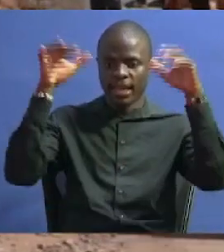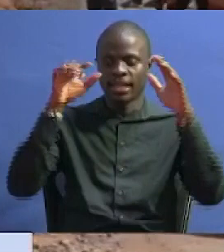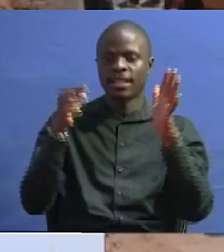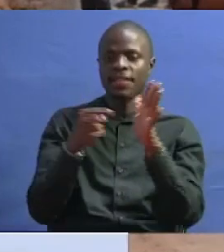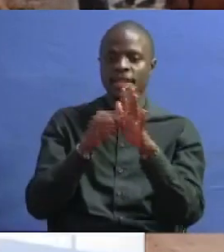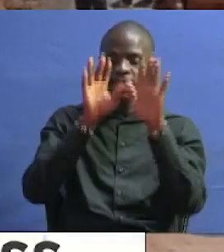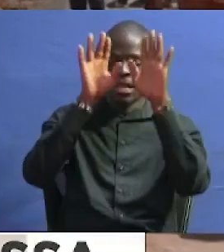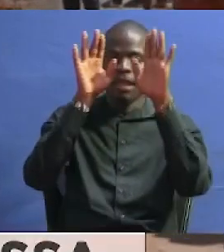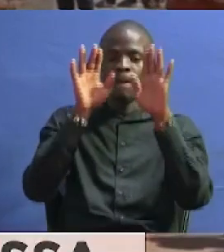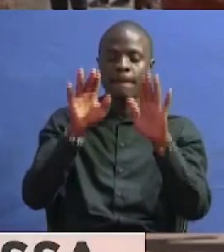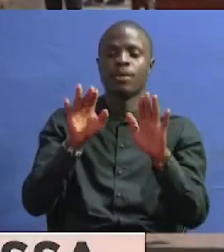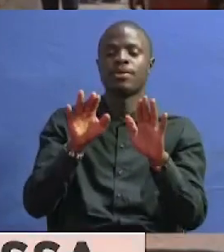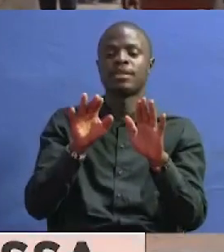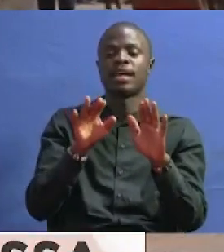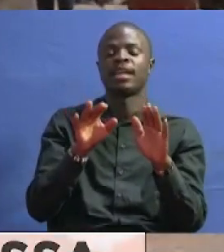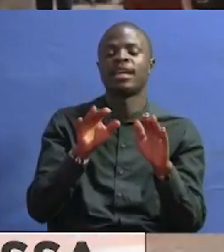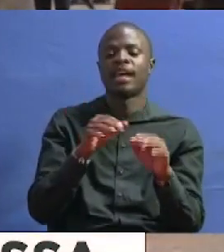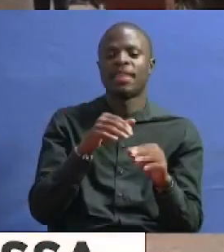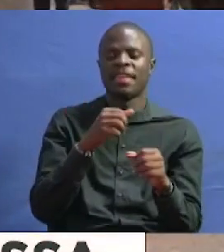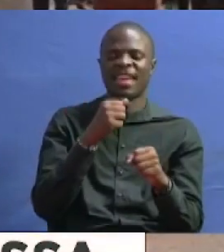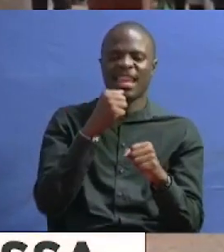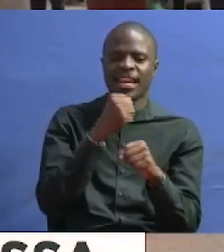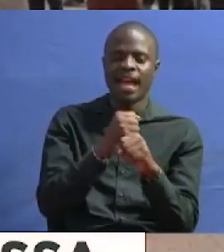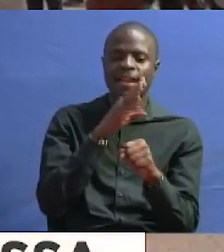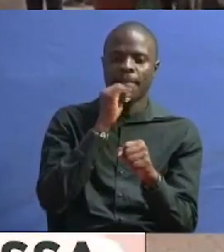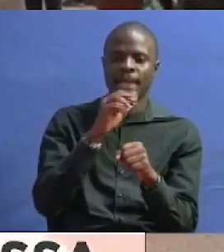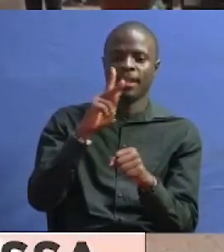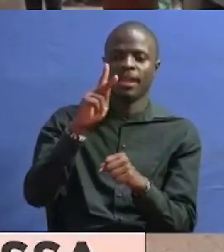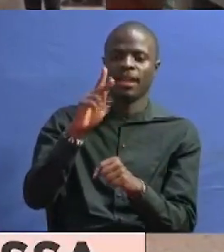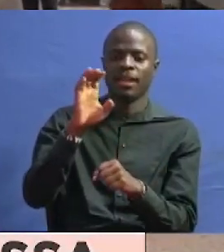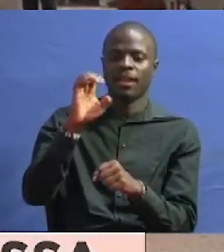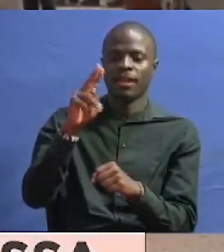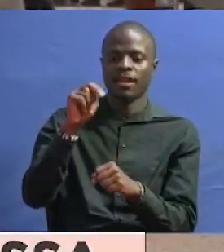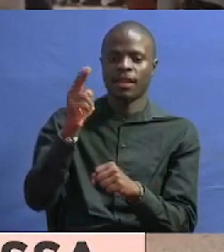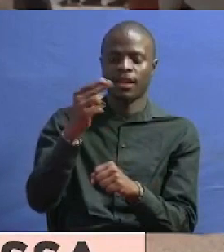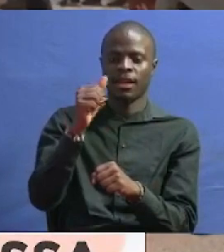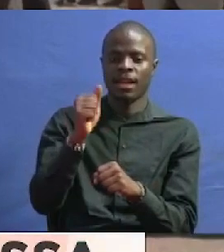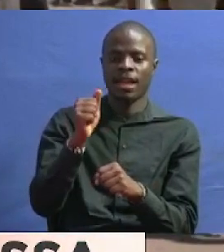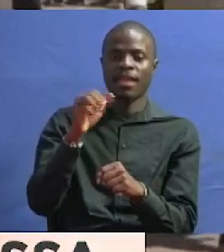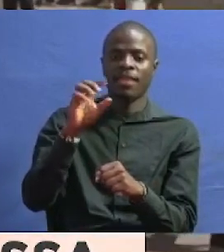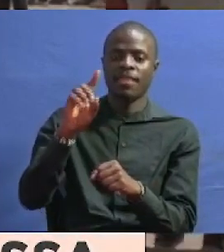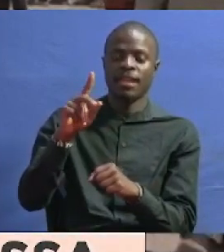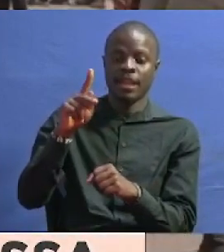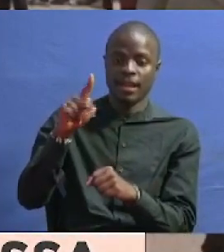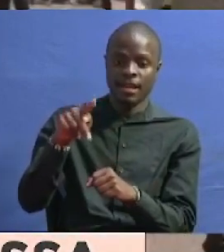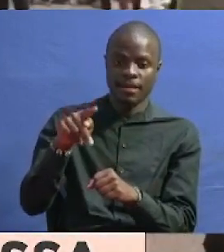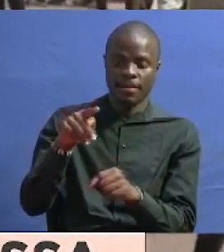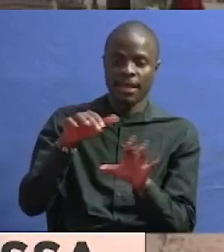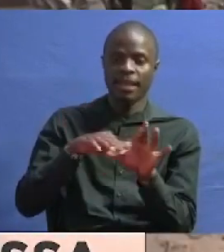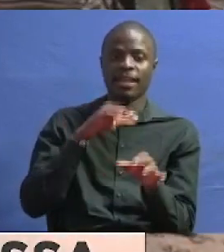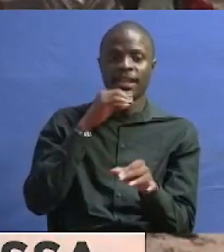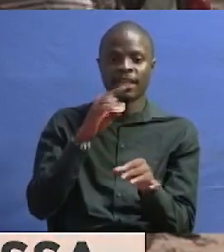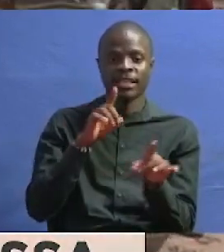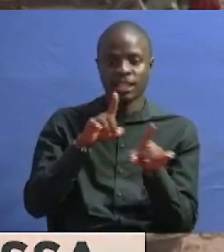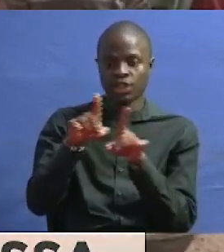muhimu ikiendelezwa na mamlaka ya barabara nchini Kenya, KeNHA. Awali, naibu wa rais Rigathi Gachagua katika ziara